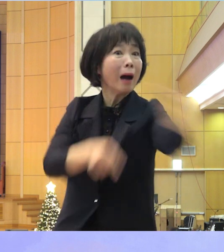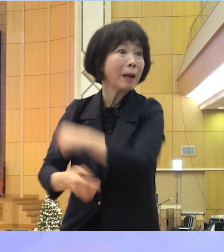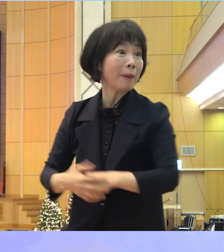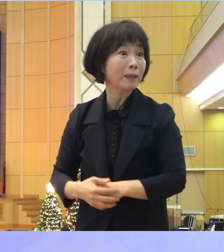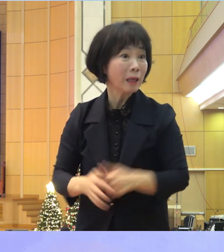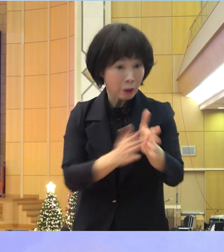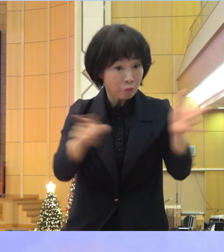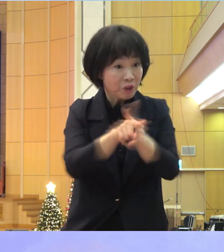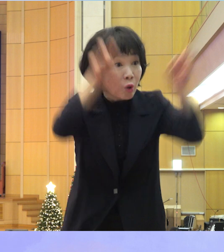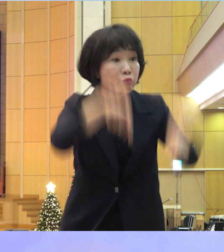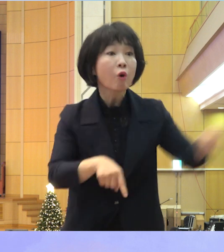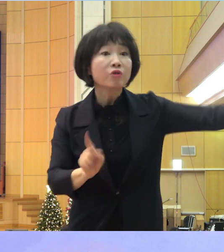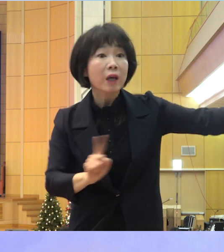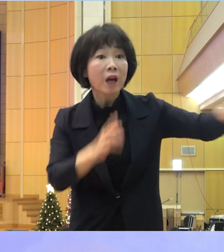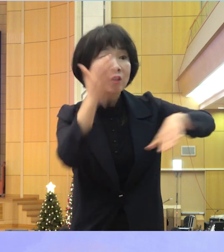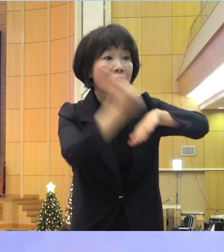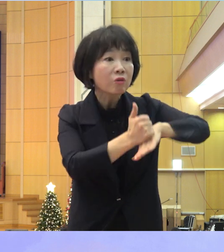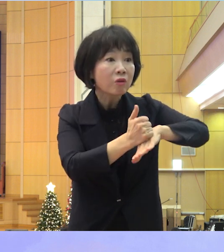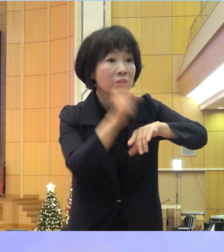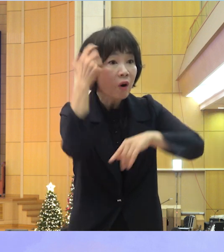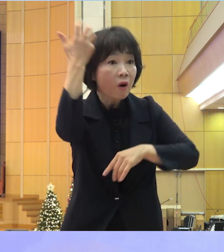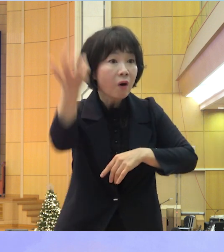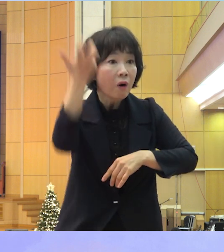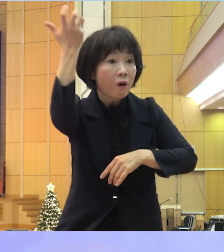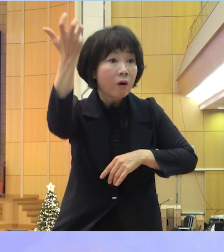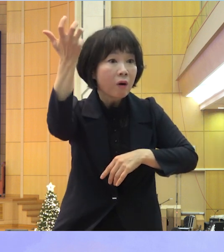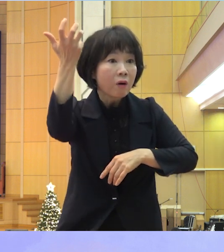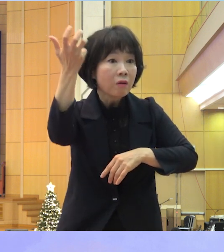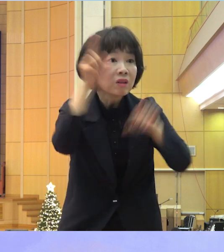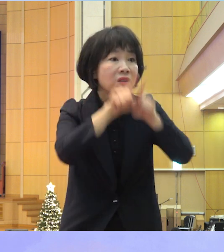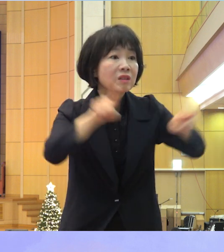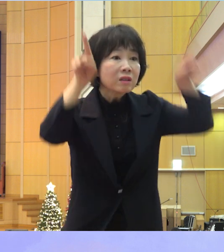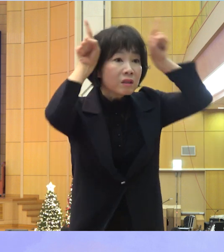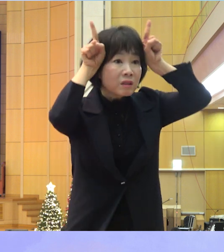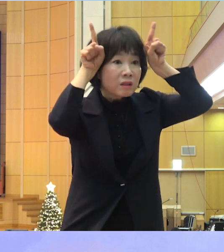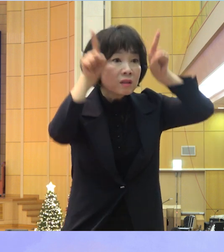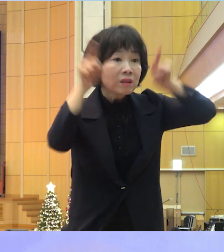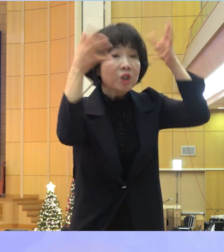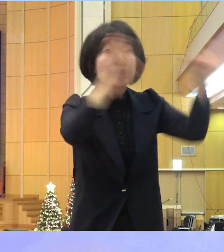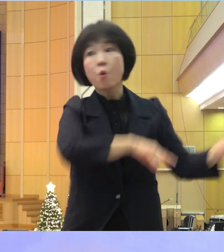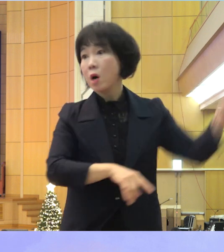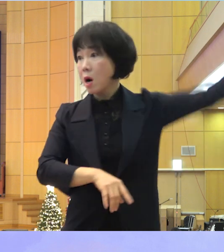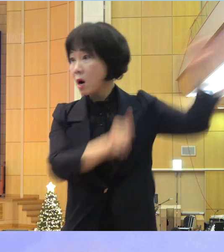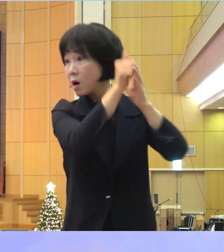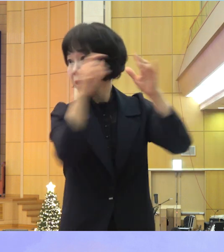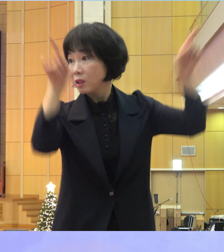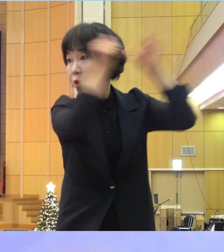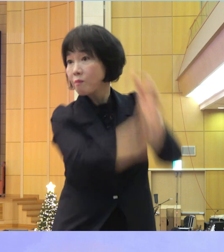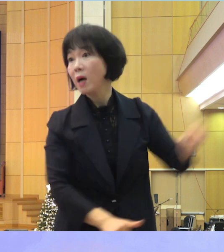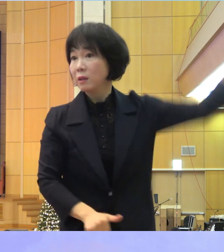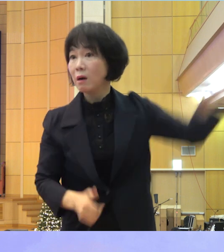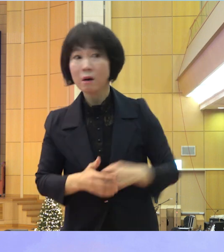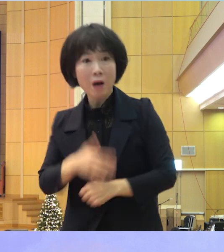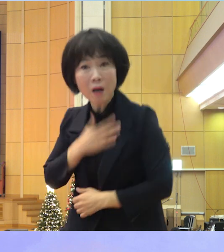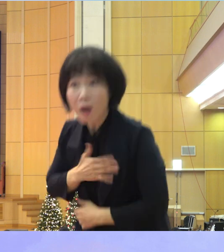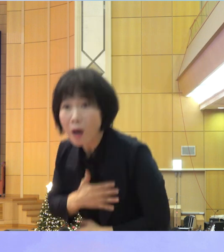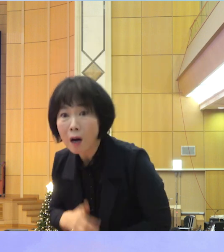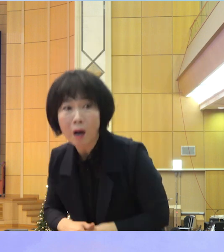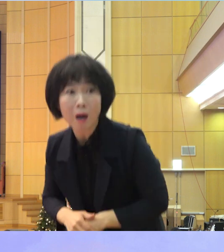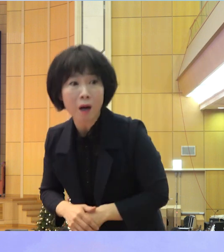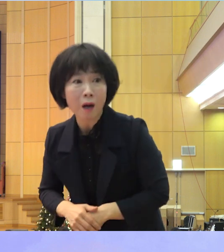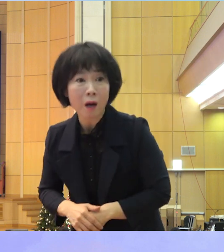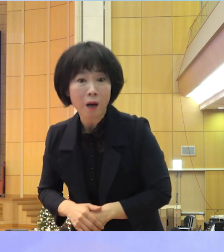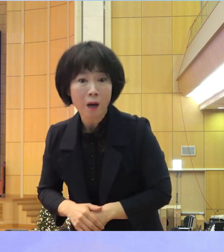믿으시오. 이걸 알아듣는 사람들은 예수 믿는다는 이 소식이 가장 기쁜 소식이요, 가장 복음이요,